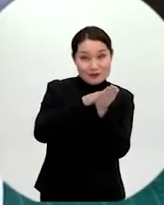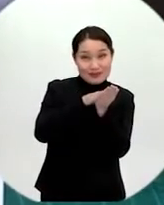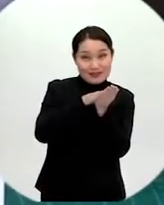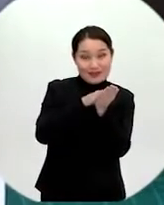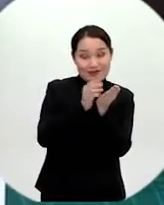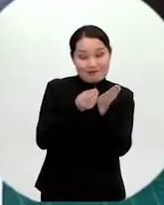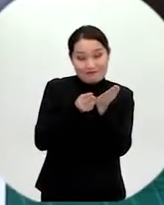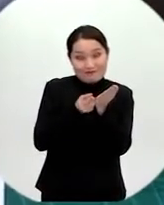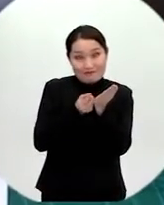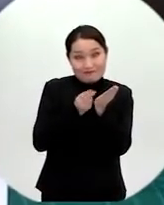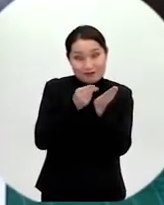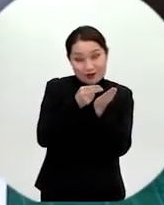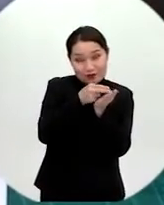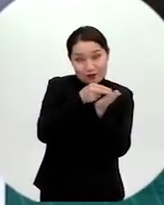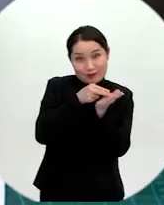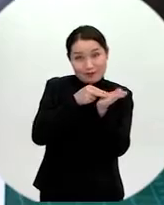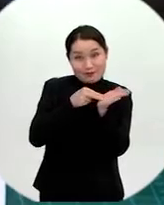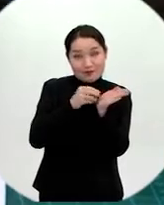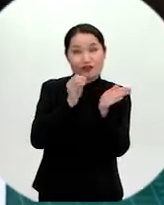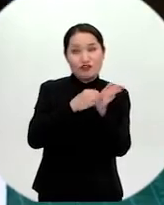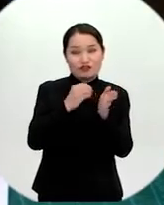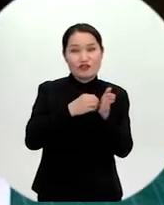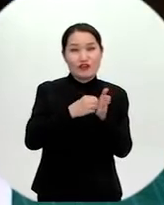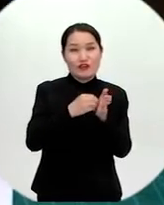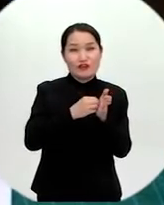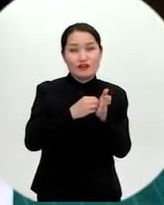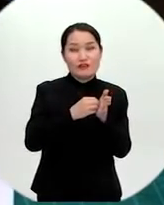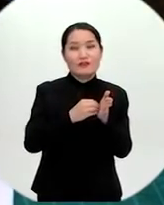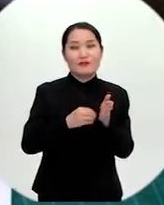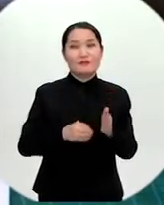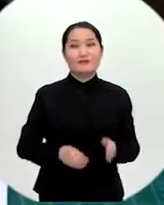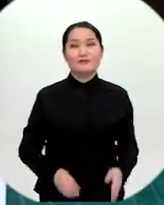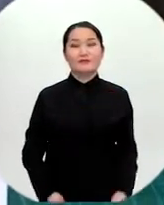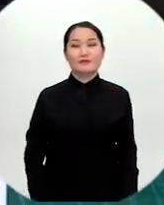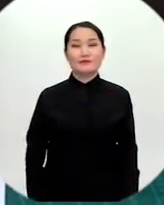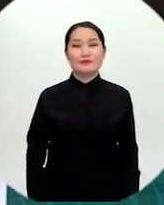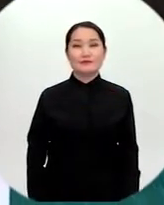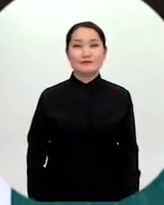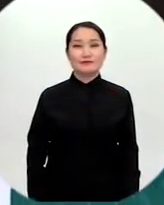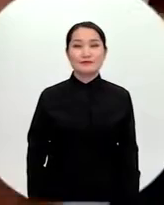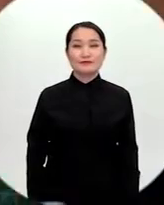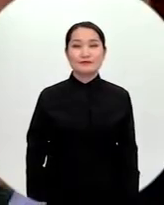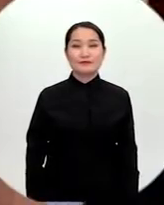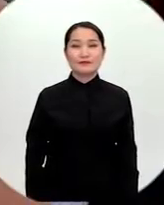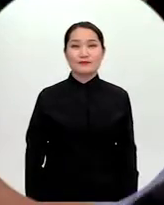тахир зураасаа харуул зурх хэрэгтэй шүү. Тэгвэл эсрэг тийшин зурчих юм бол навчин маань нэ маань хэлбэр бас гарахгүй болчих тийм. За.